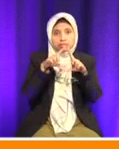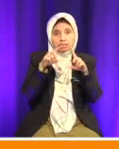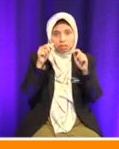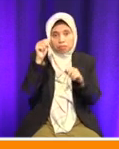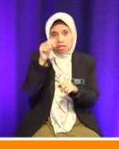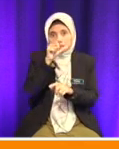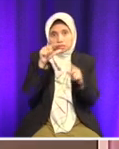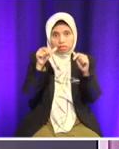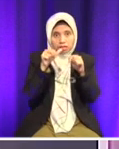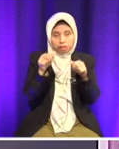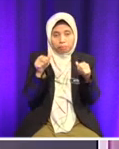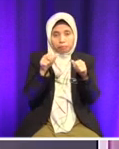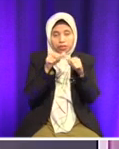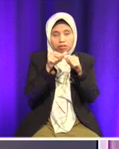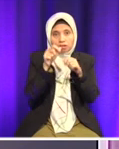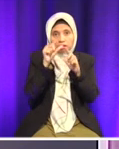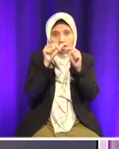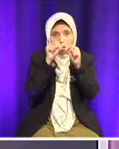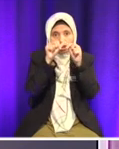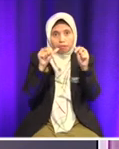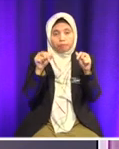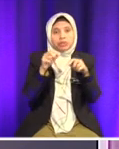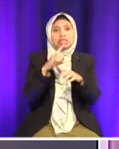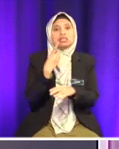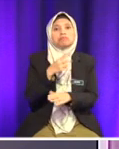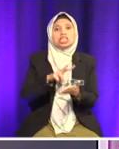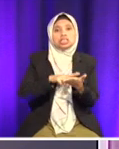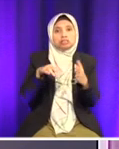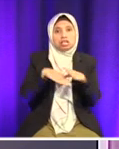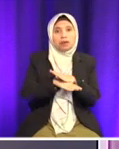Allahumma Robbana Atina Fiddunya Hasanah